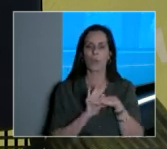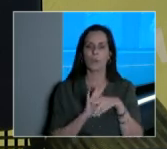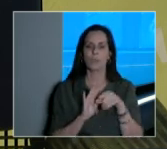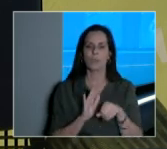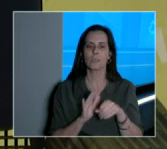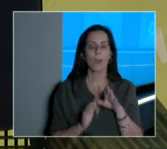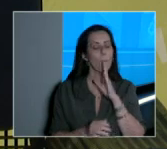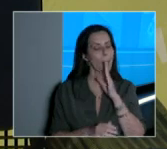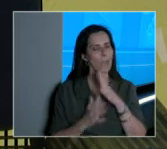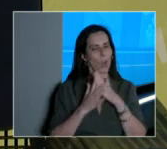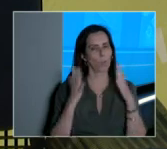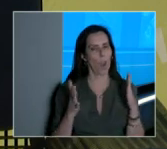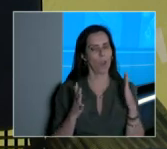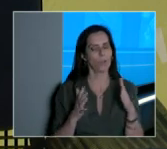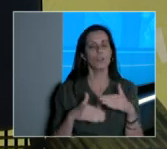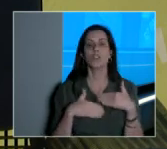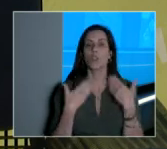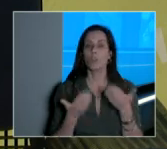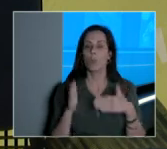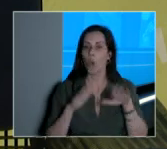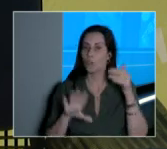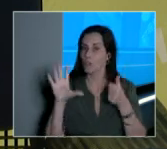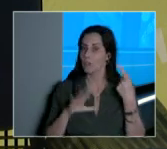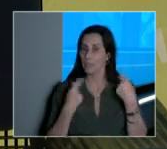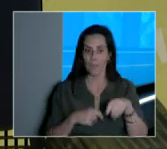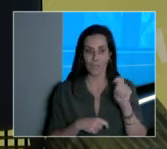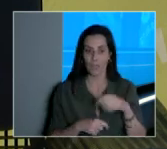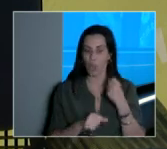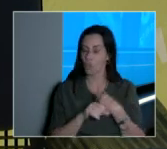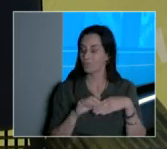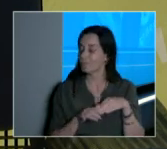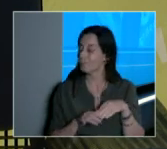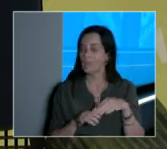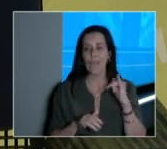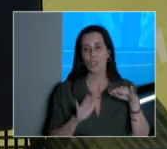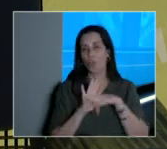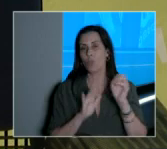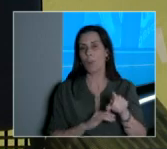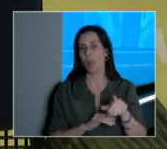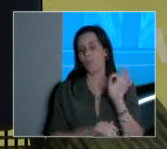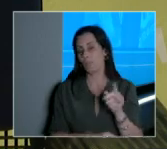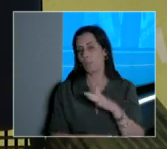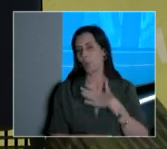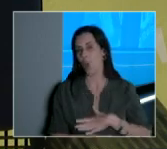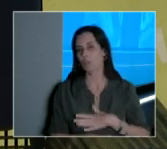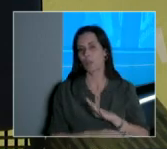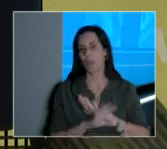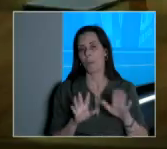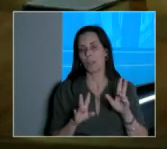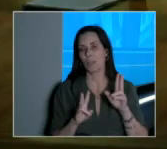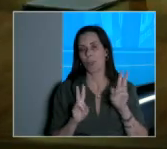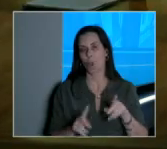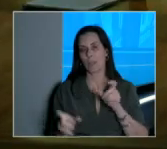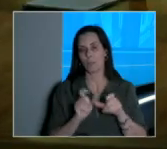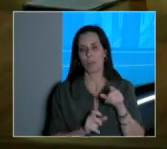זה מדרון חלקלק שבו מאפשר לרוב של 61 חברי כנסת לחוקק איזה חוק שהוא רוצה ולפגוע במי שהוא רוצה בלי יכולת להתגונן בבית